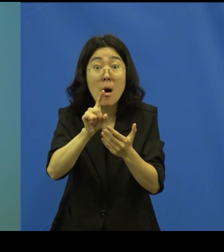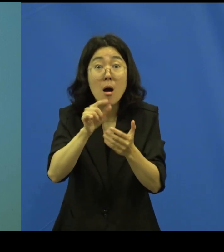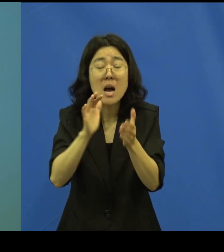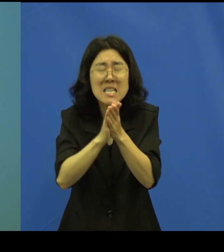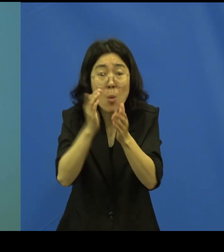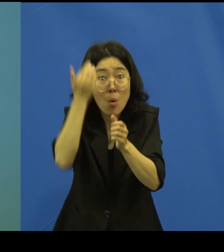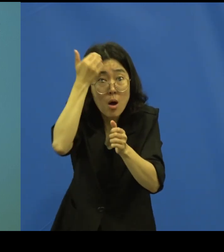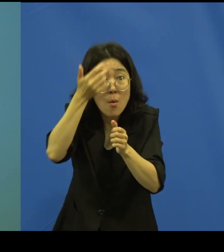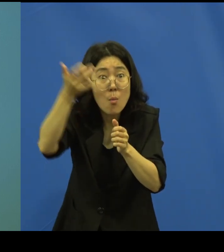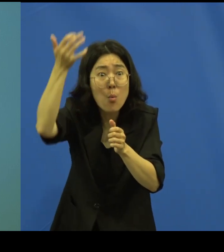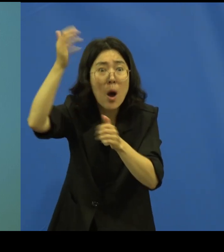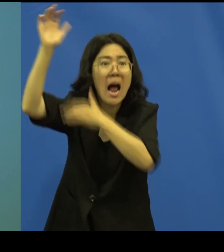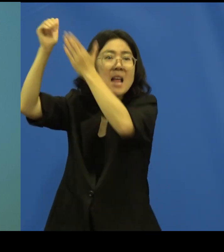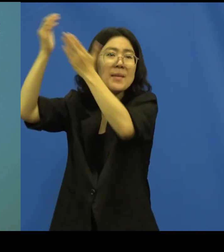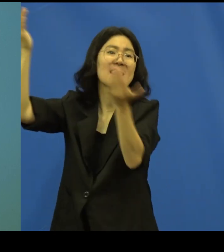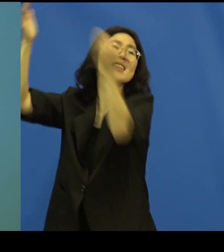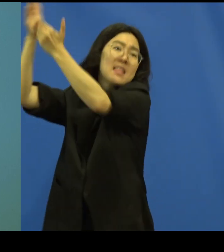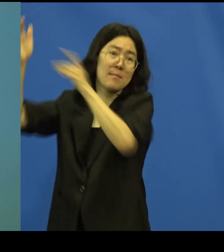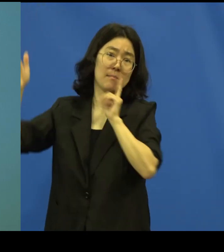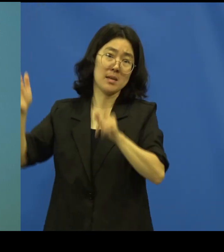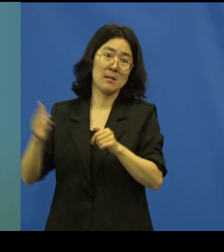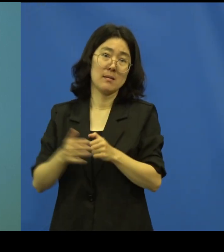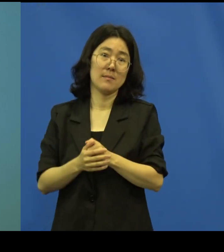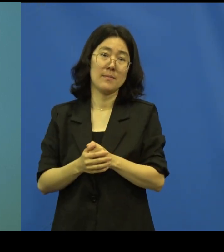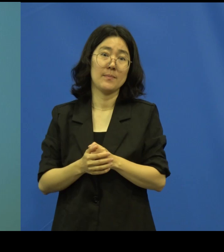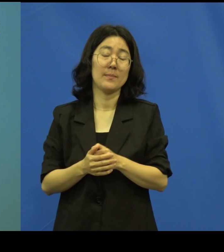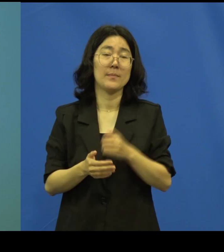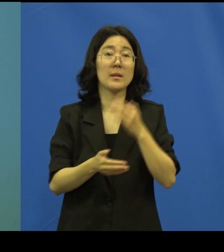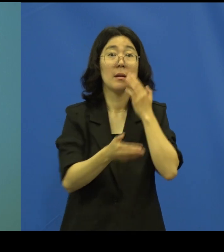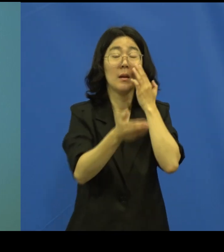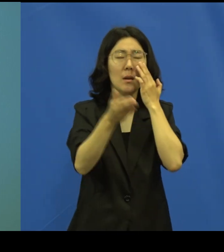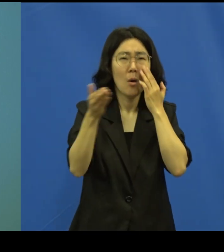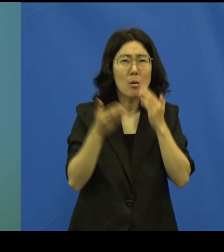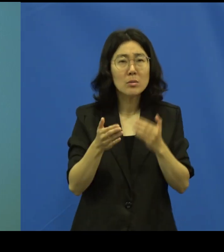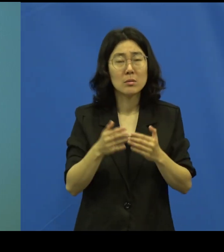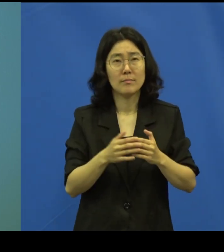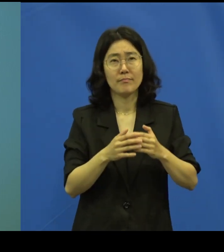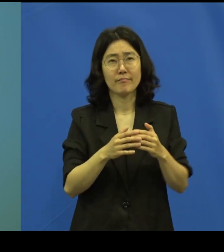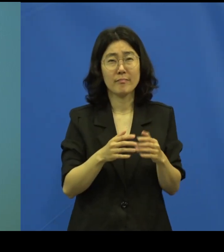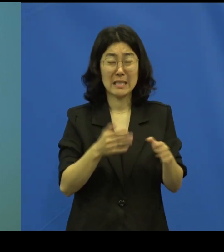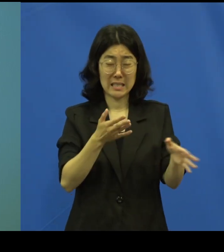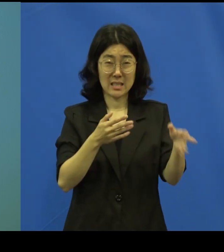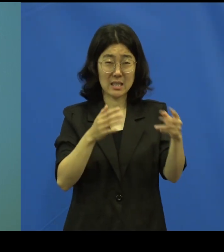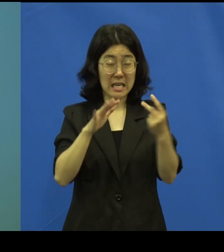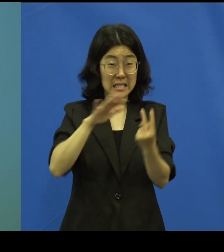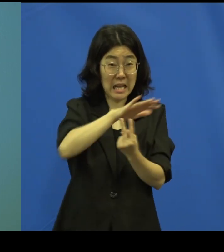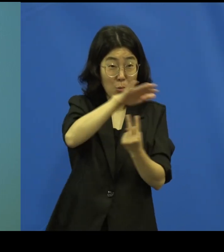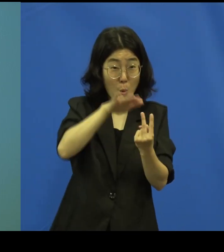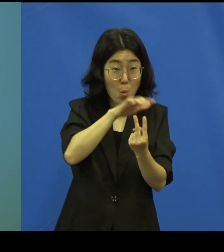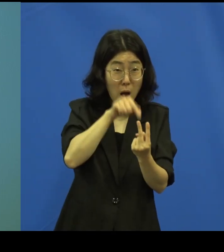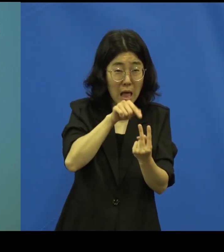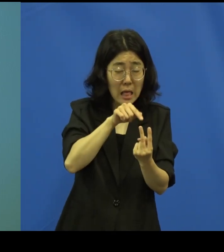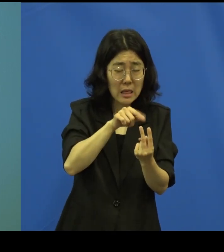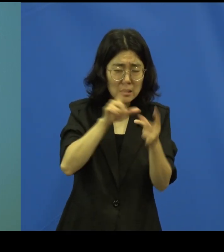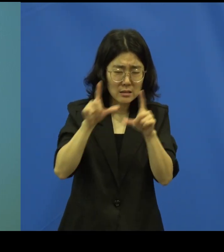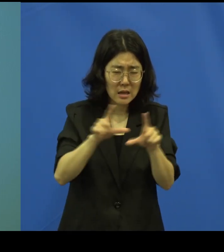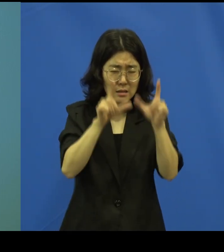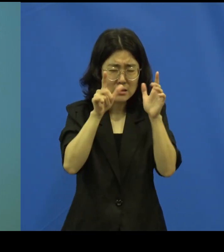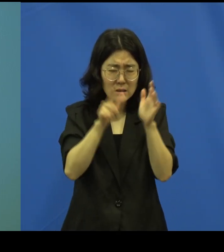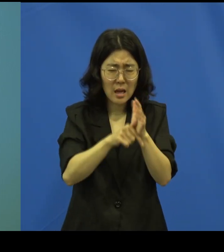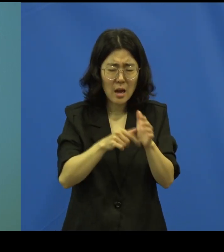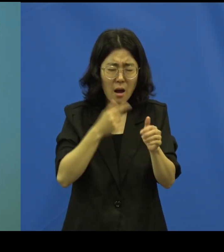하죠. 그게 그 불법이 하늘을 찌르는 것이되 공의가 보이지 않고 때로는 성도들의